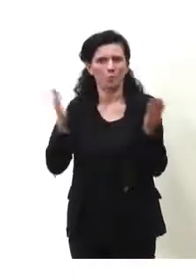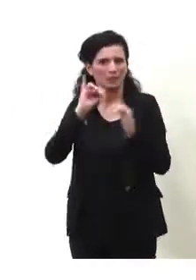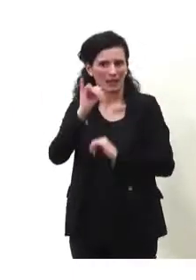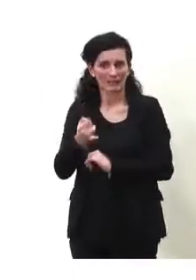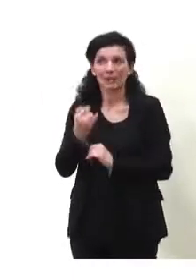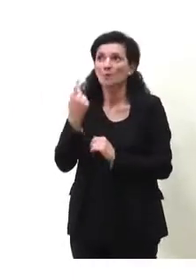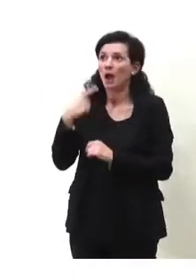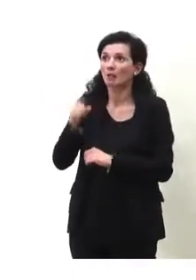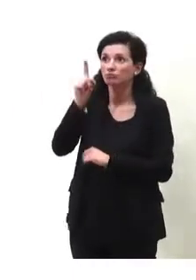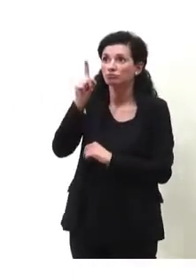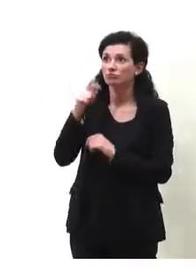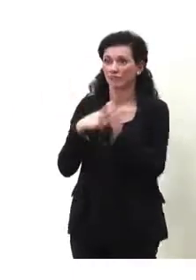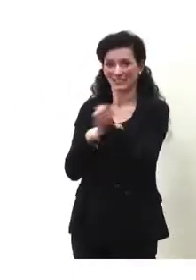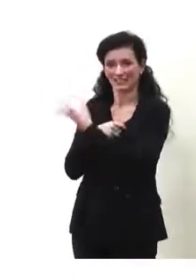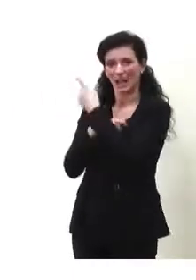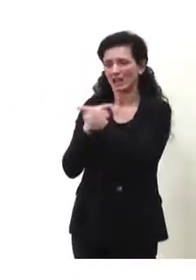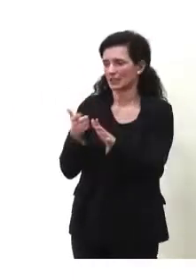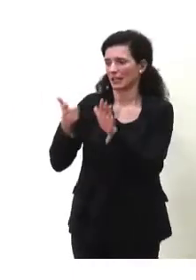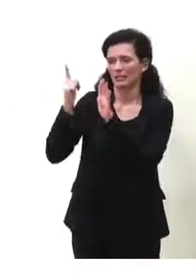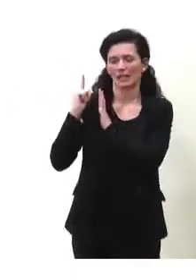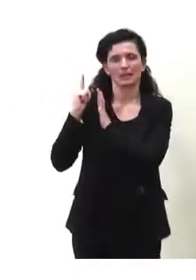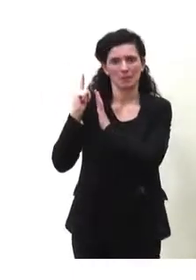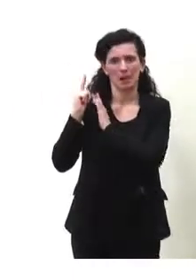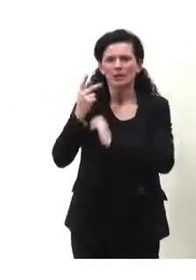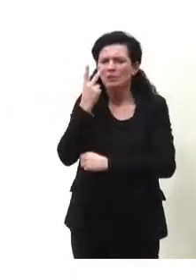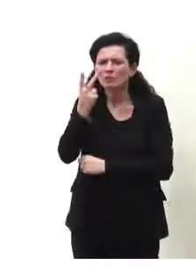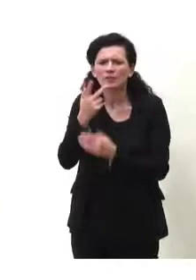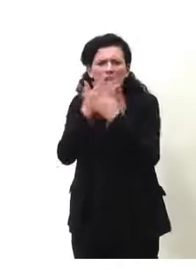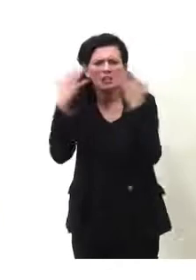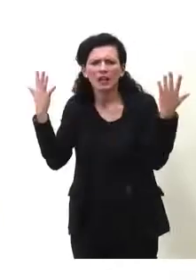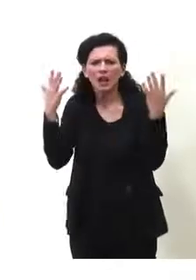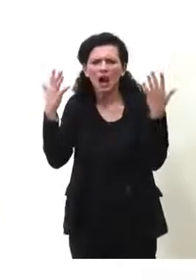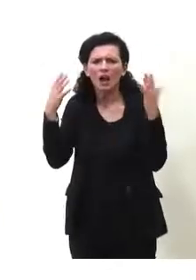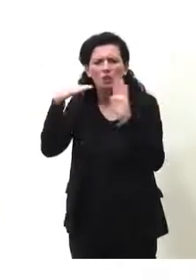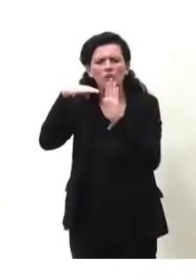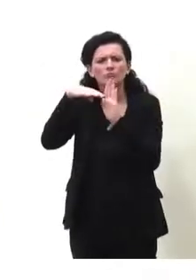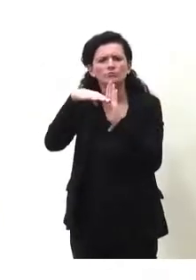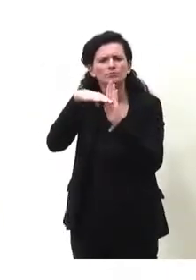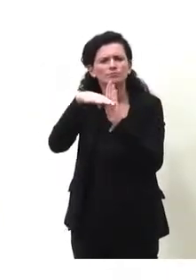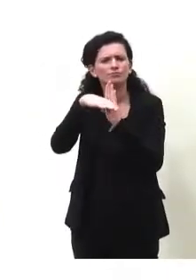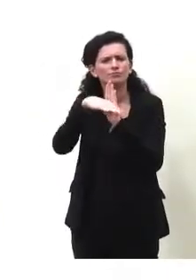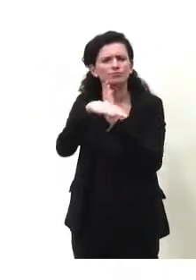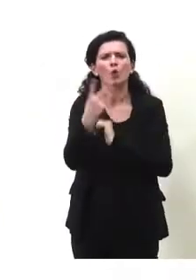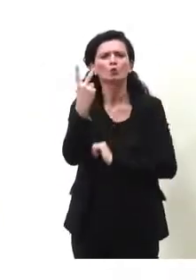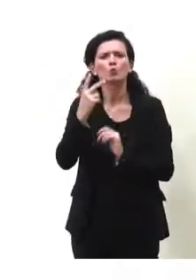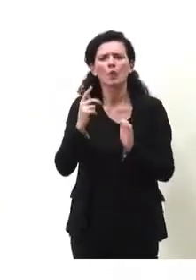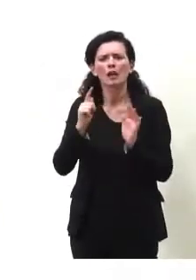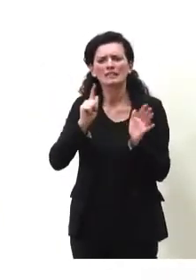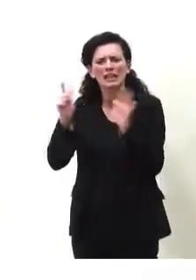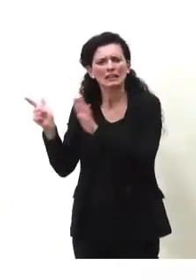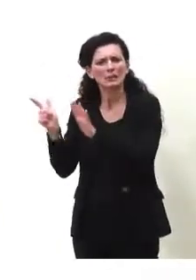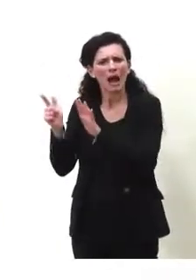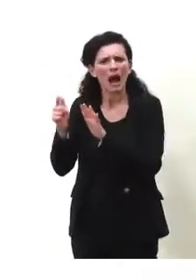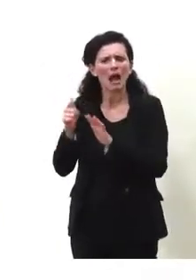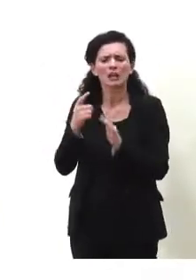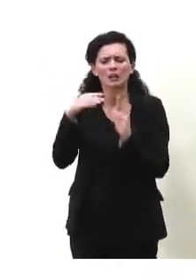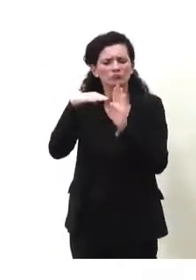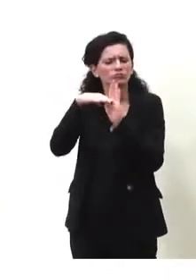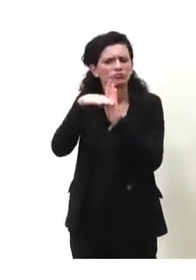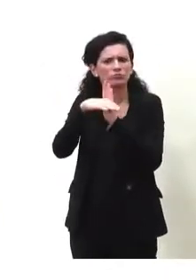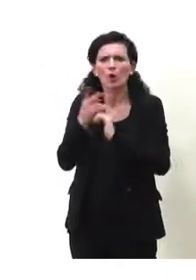questo è il dato a settimana scorsa, dove vediamo una decrescita di almeno due settimane di entrambi gli